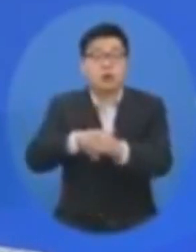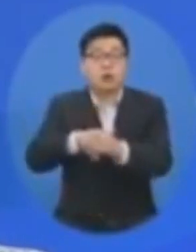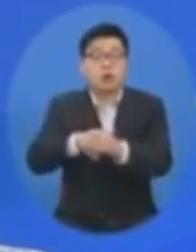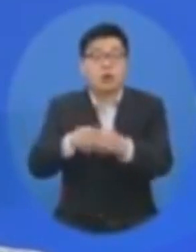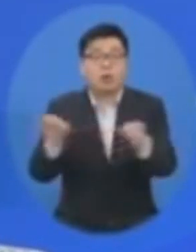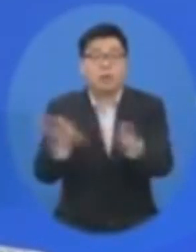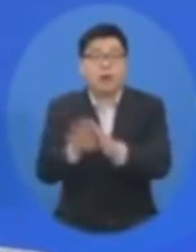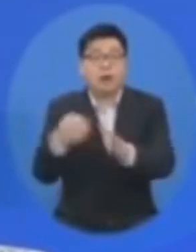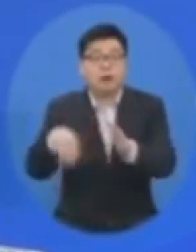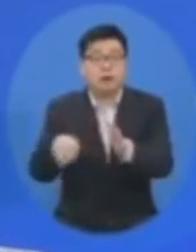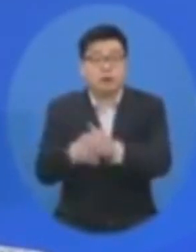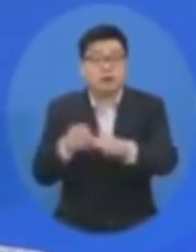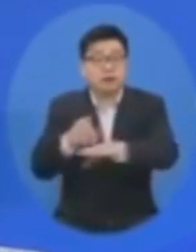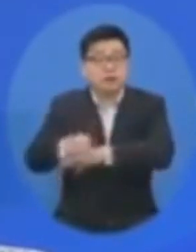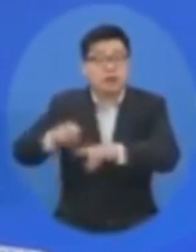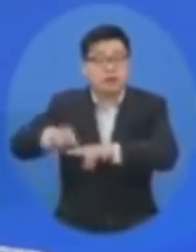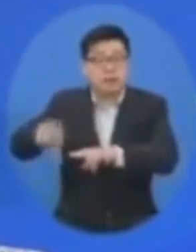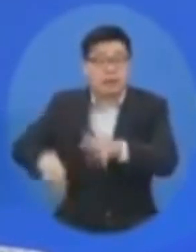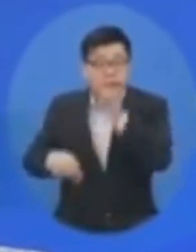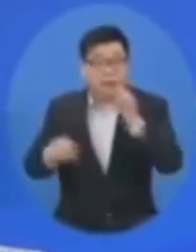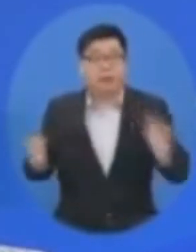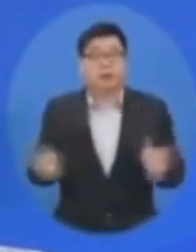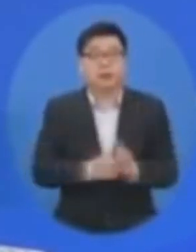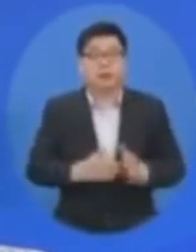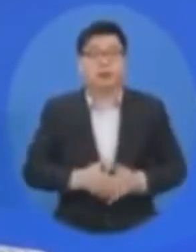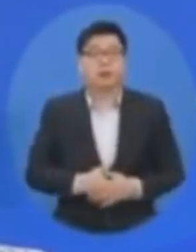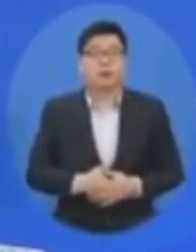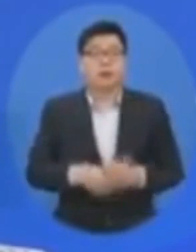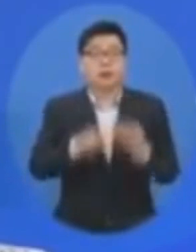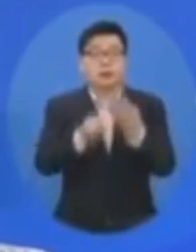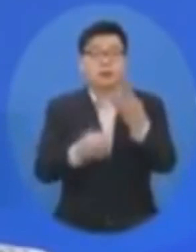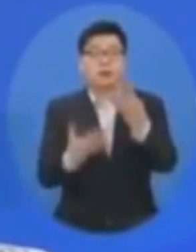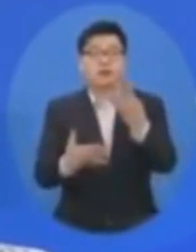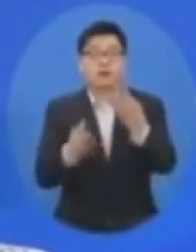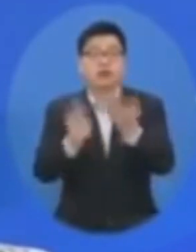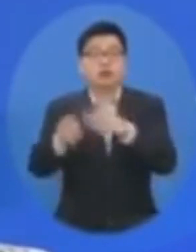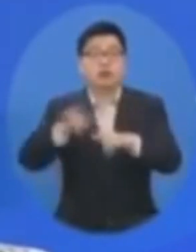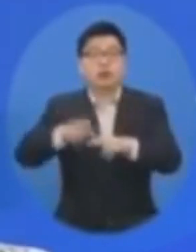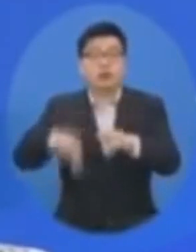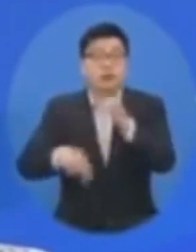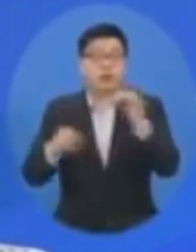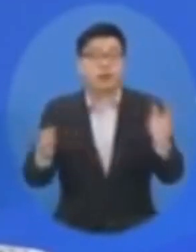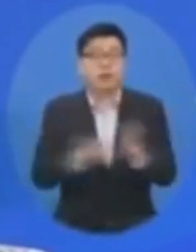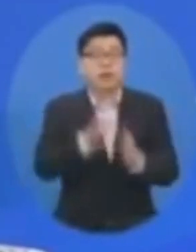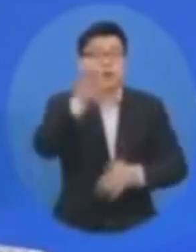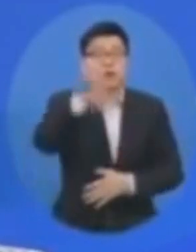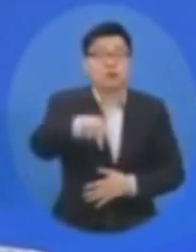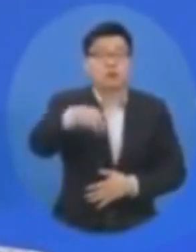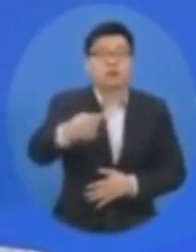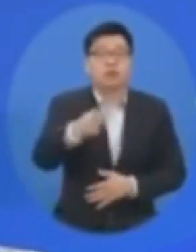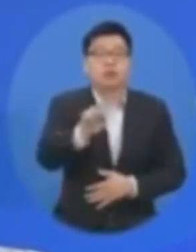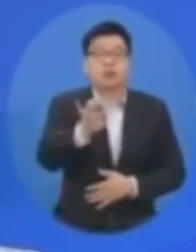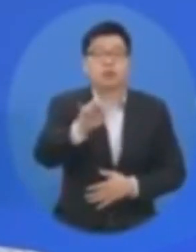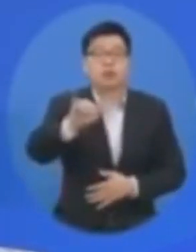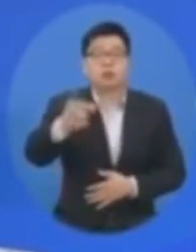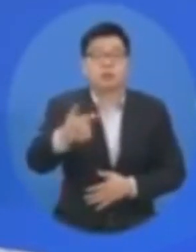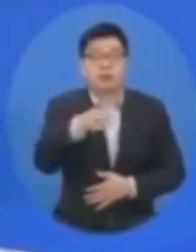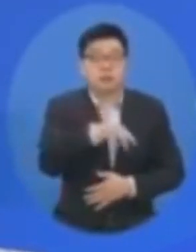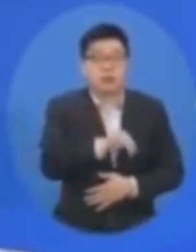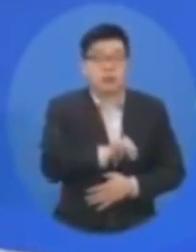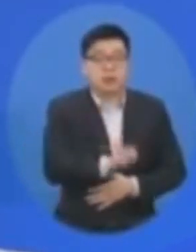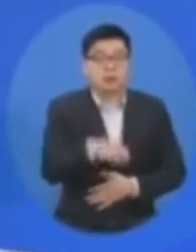했습니다. 그렇잖아요. 4월 9일 이후에 사퇴를 했어요. 그럼 유승민 심상정이는 왜 사퇴를 안